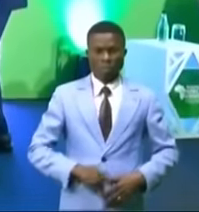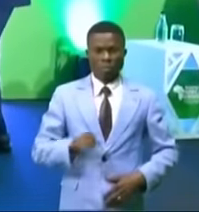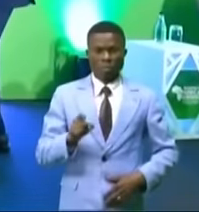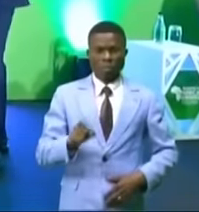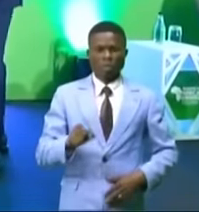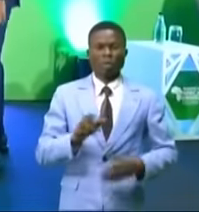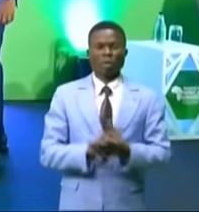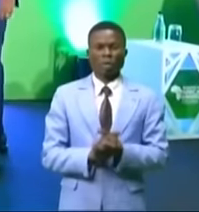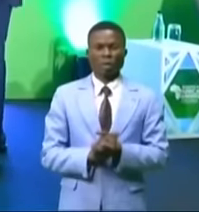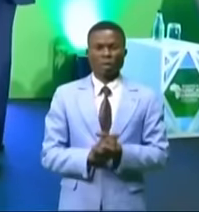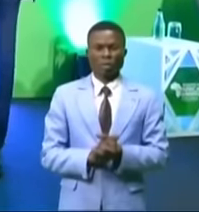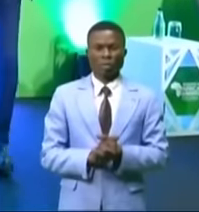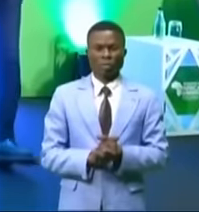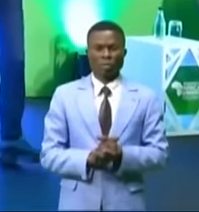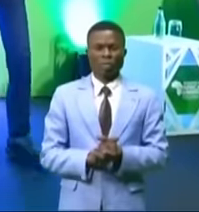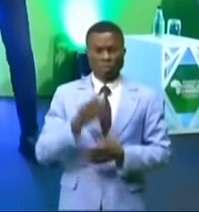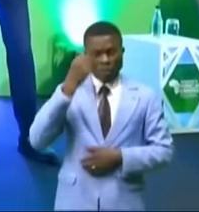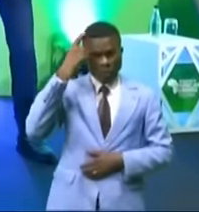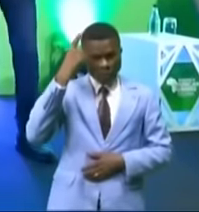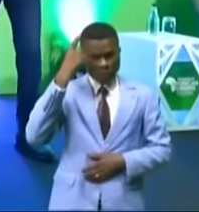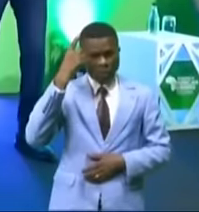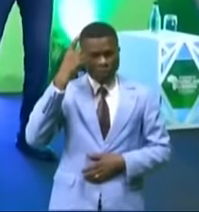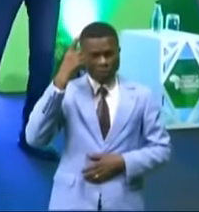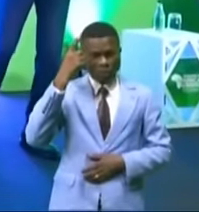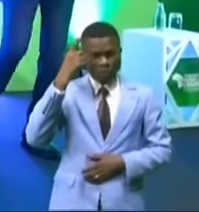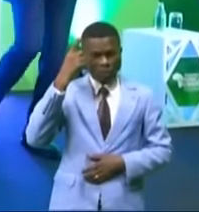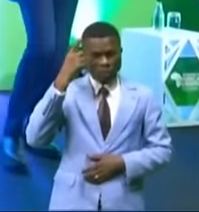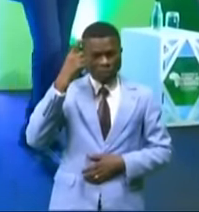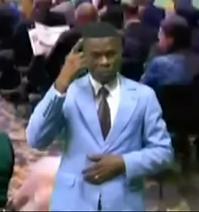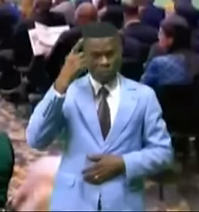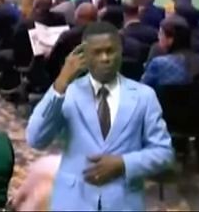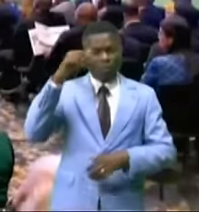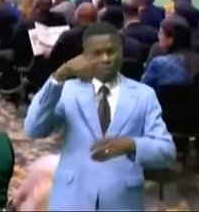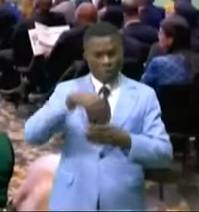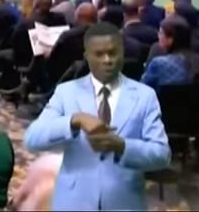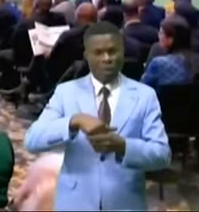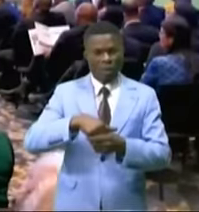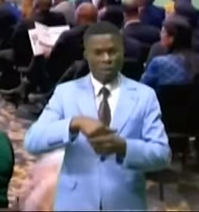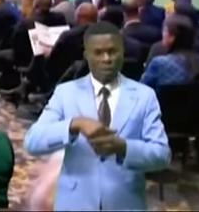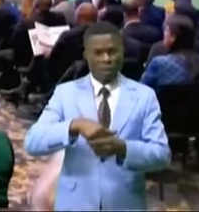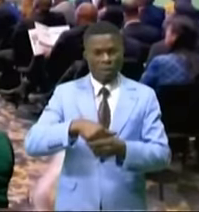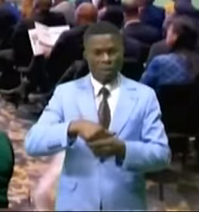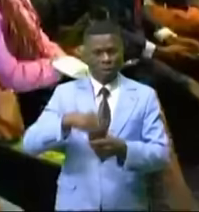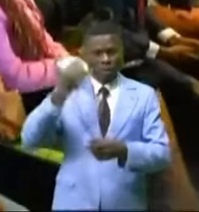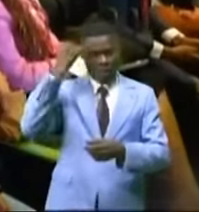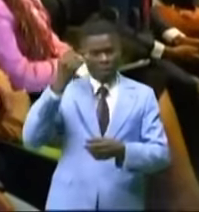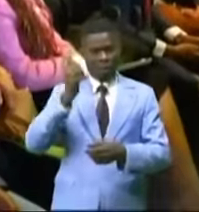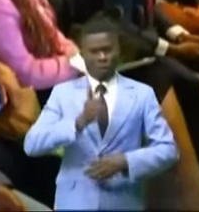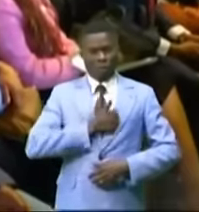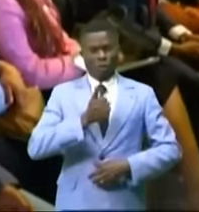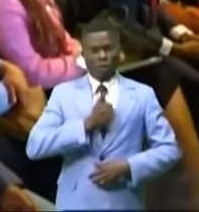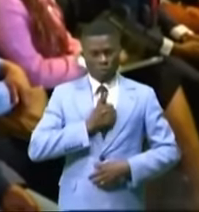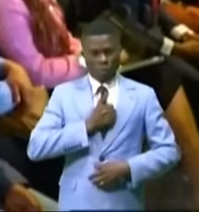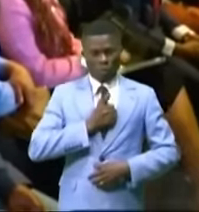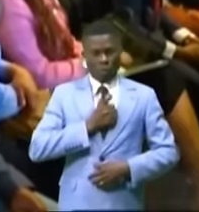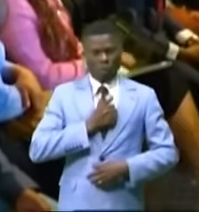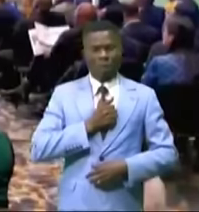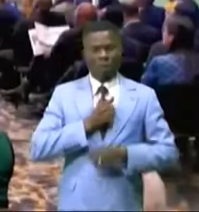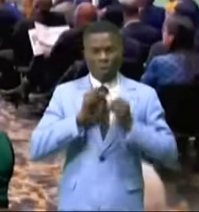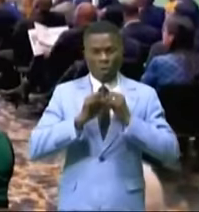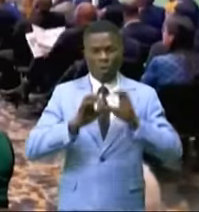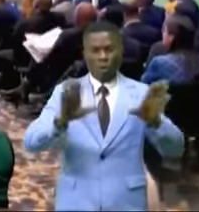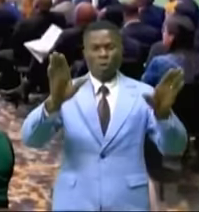Tshilombo a compris que c'est au travers les contenus locaux qu'on peut diffuser